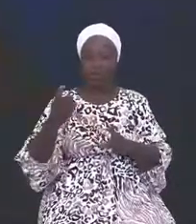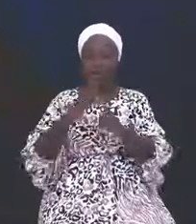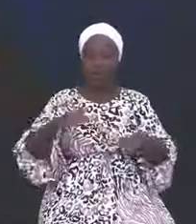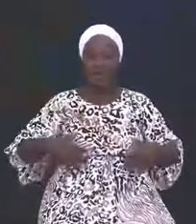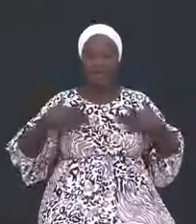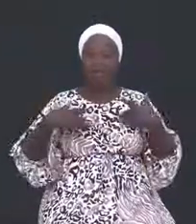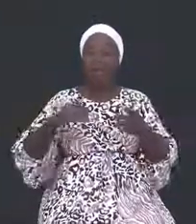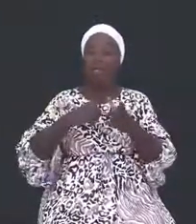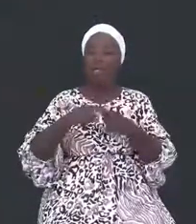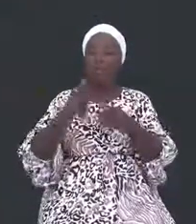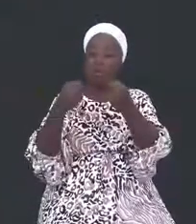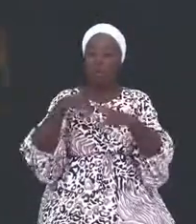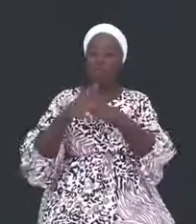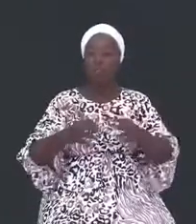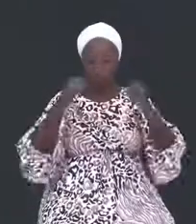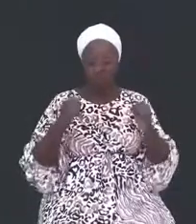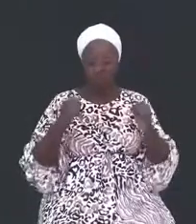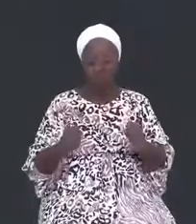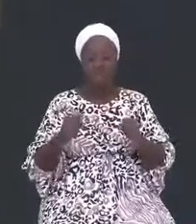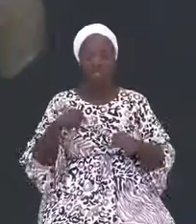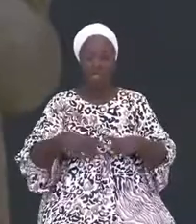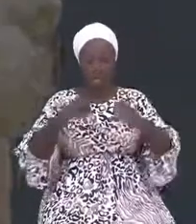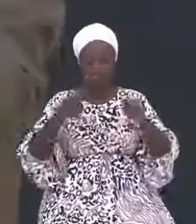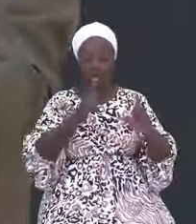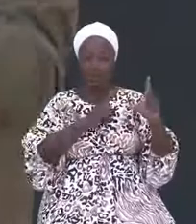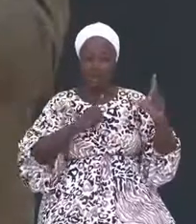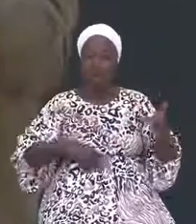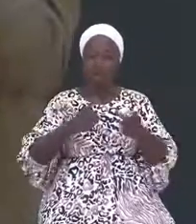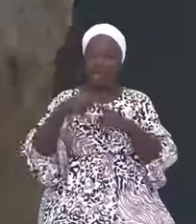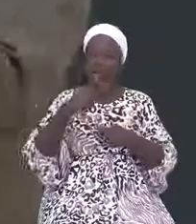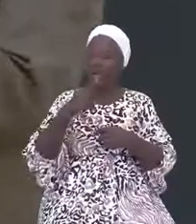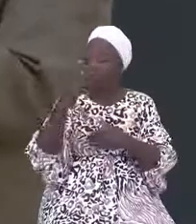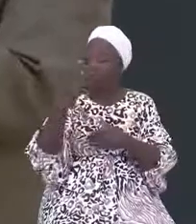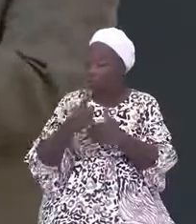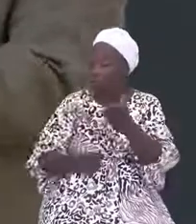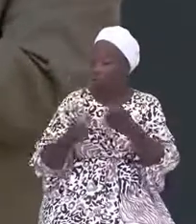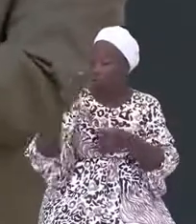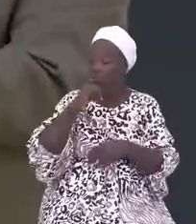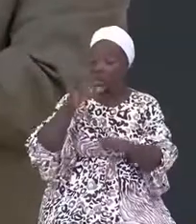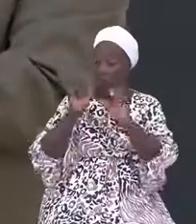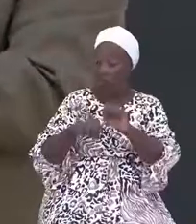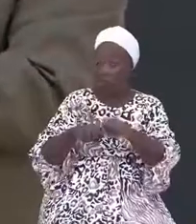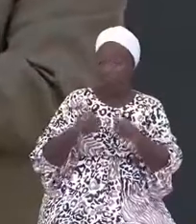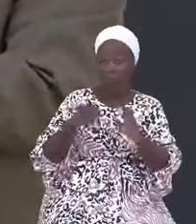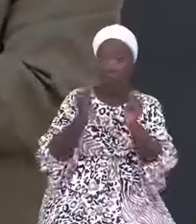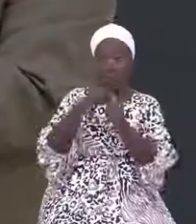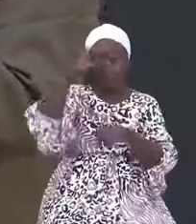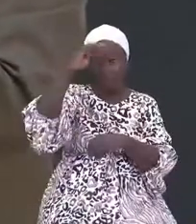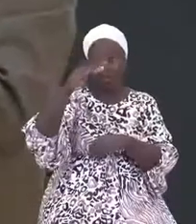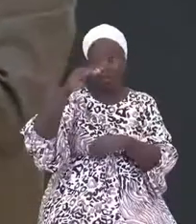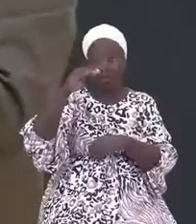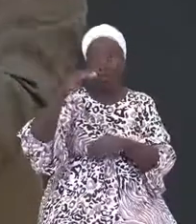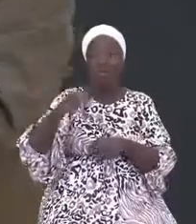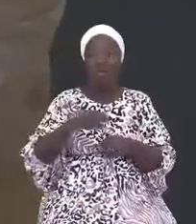viens dans la force du Seigneur, et dis, ce qui était impossible aux hommes,